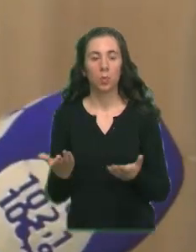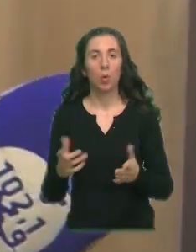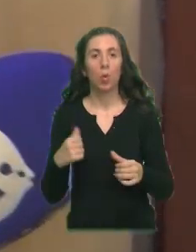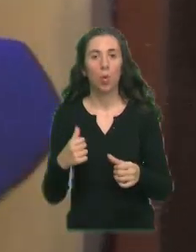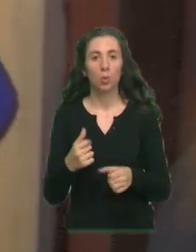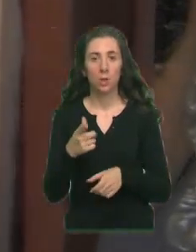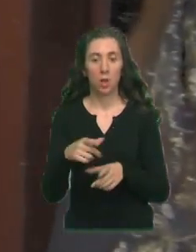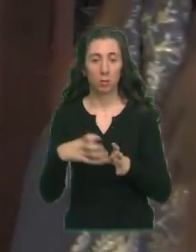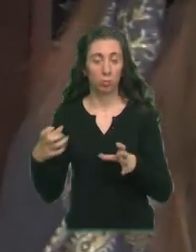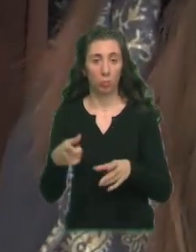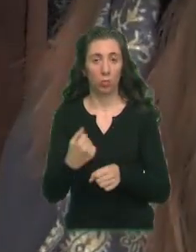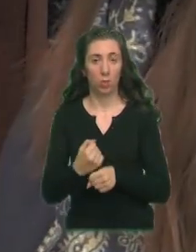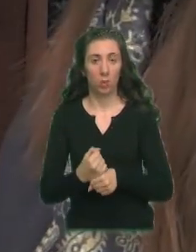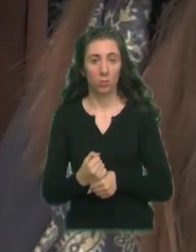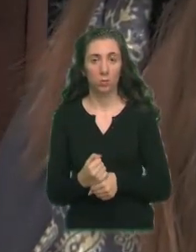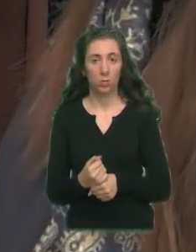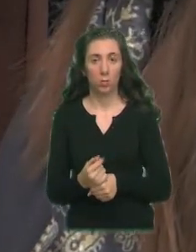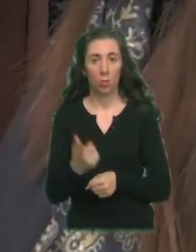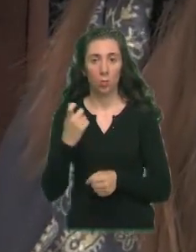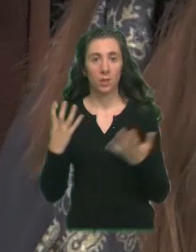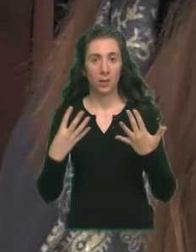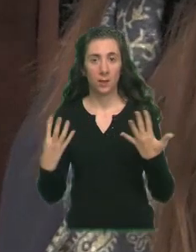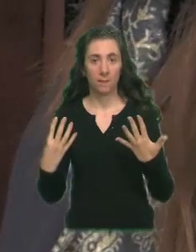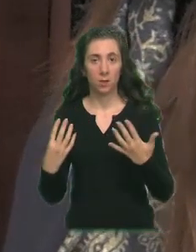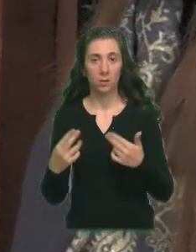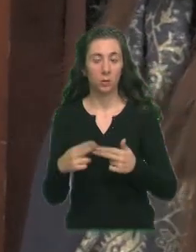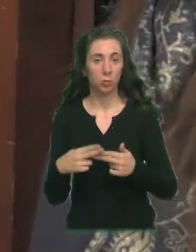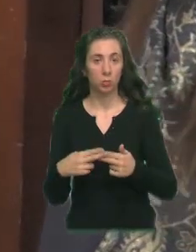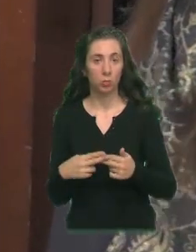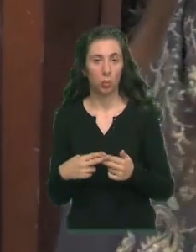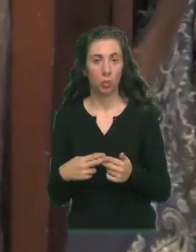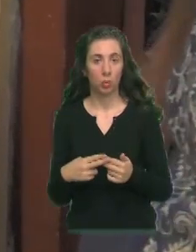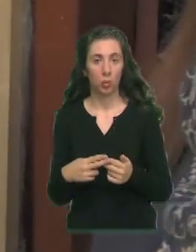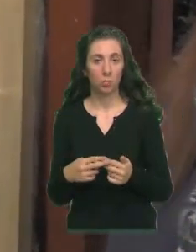Koliko godina već ovo radite? Velim, već od 90. već skoro